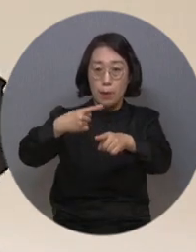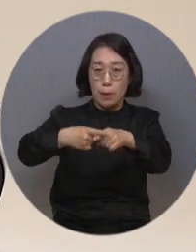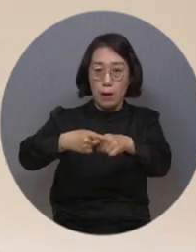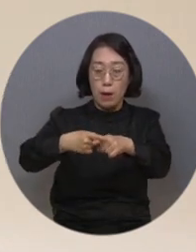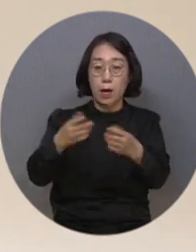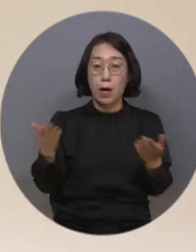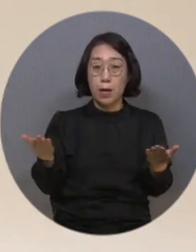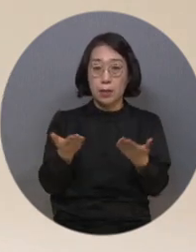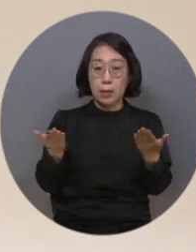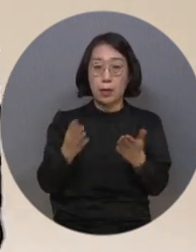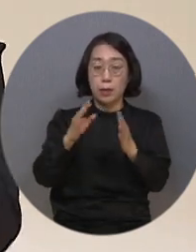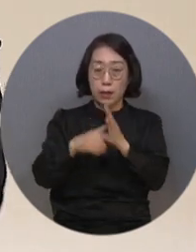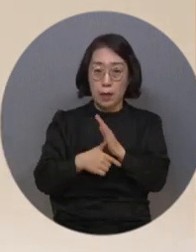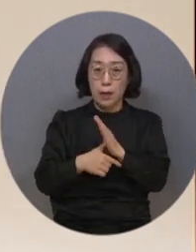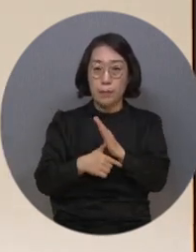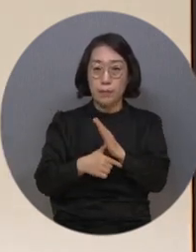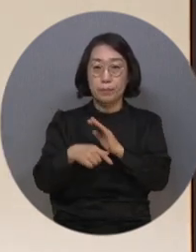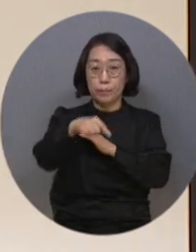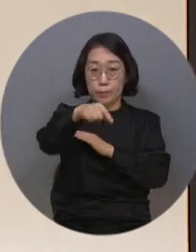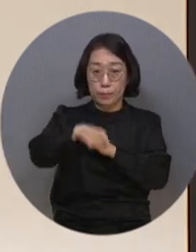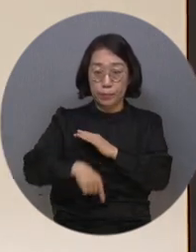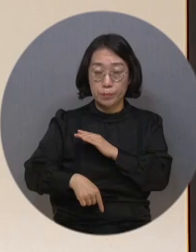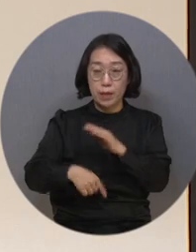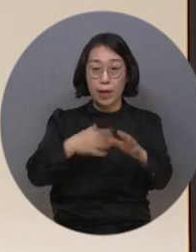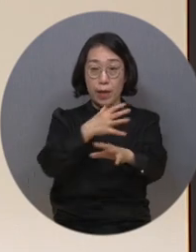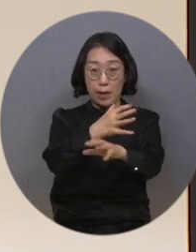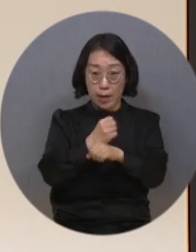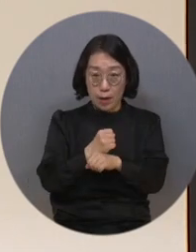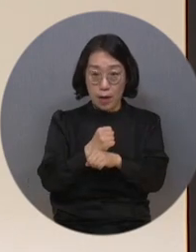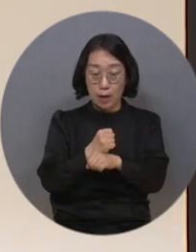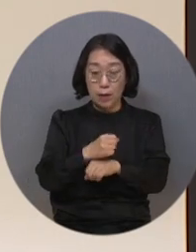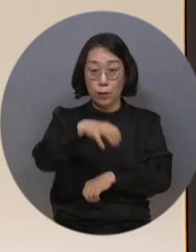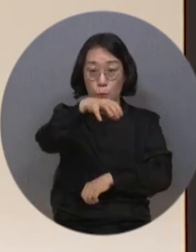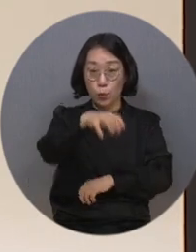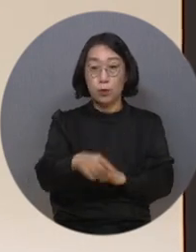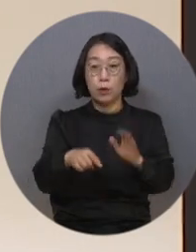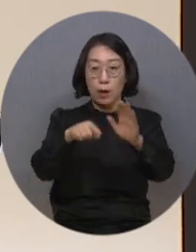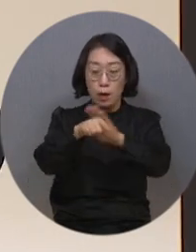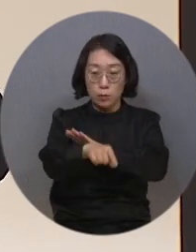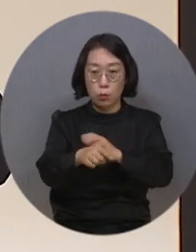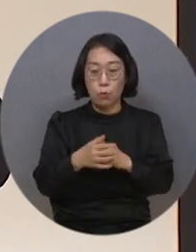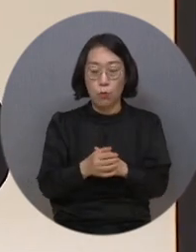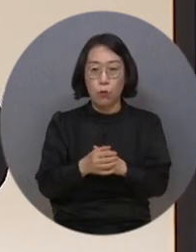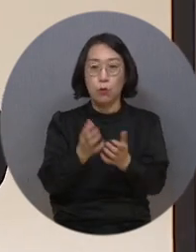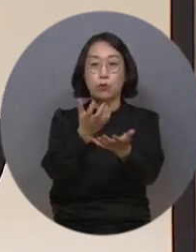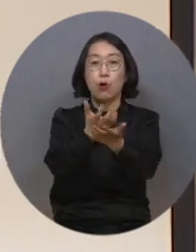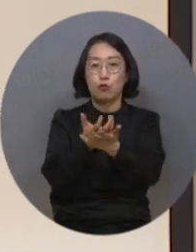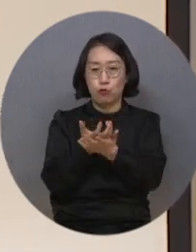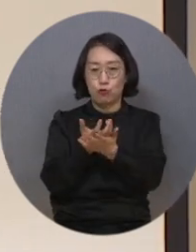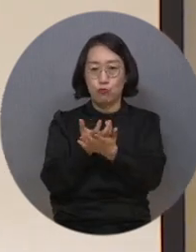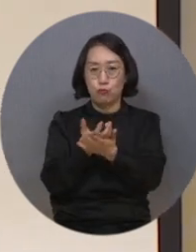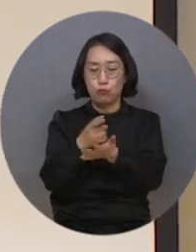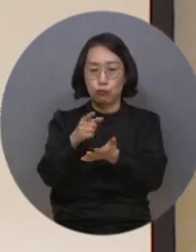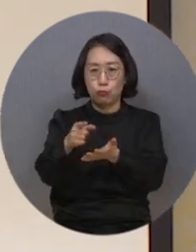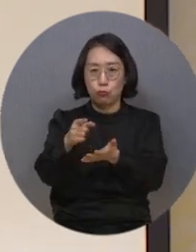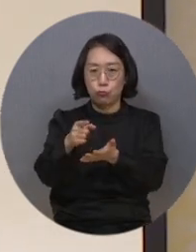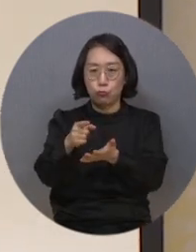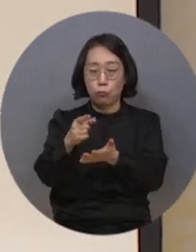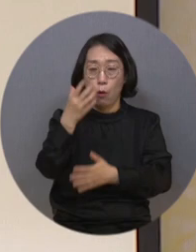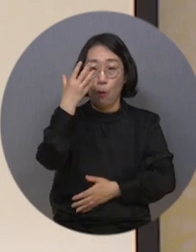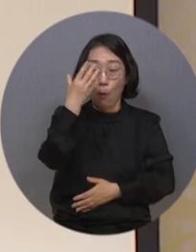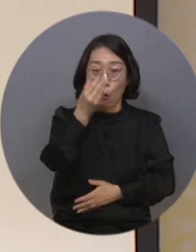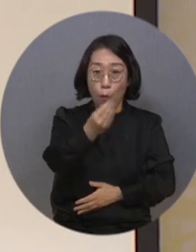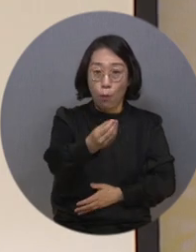일을 하면서 거래처에 가서 계약서를 쓰러 갔는데 그때 아주 아리따운